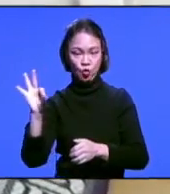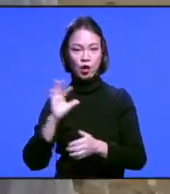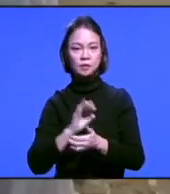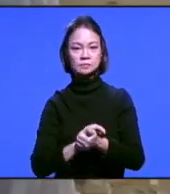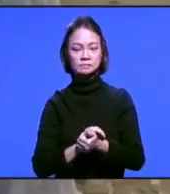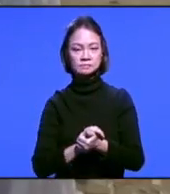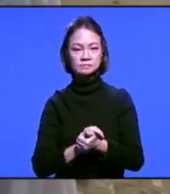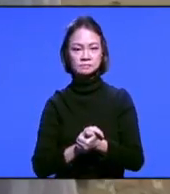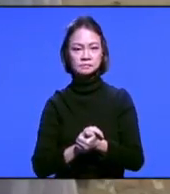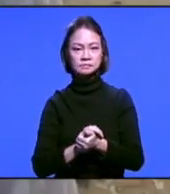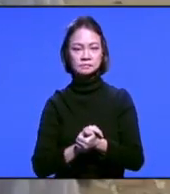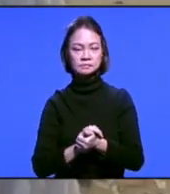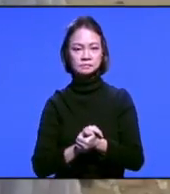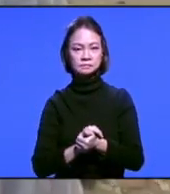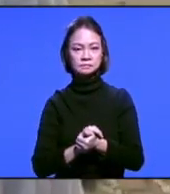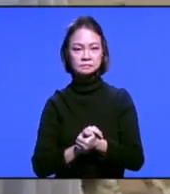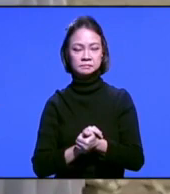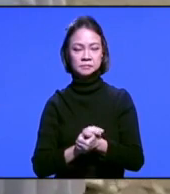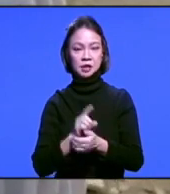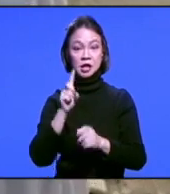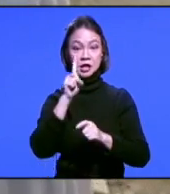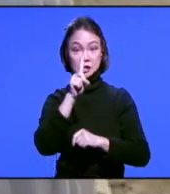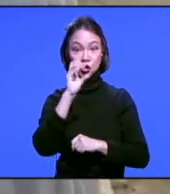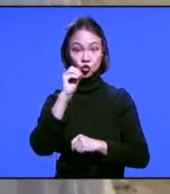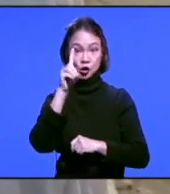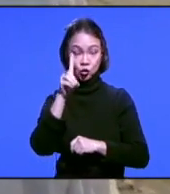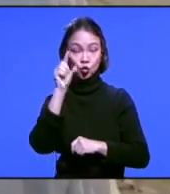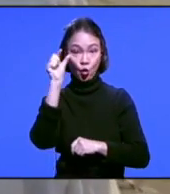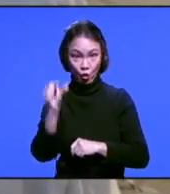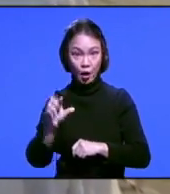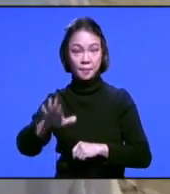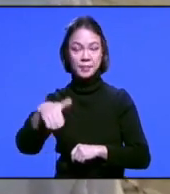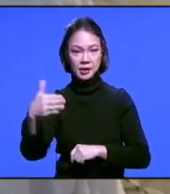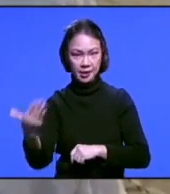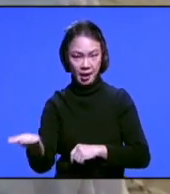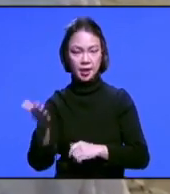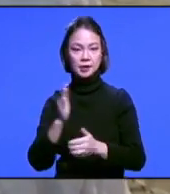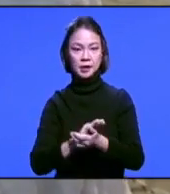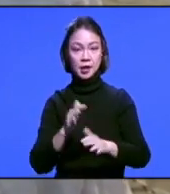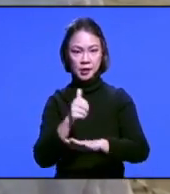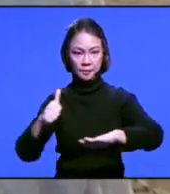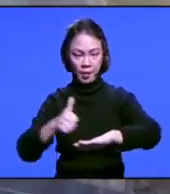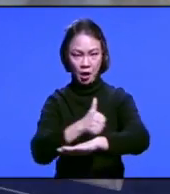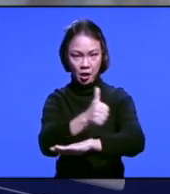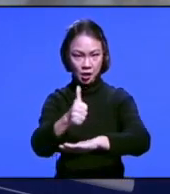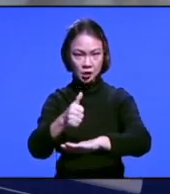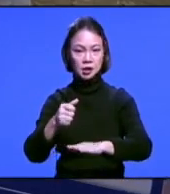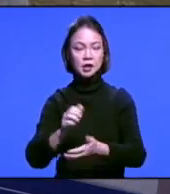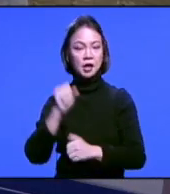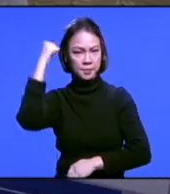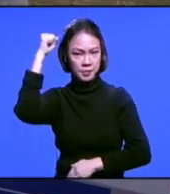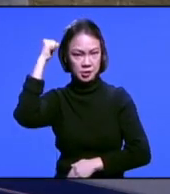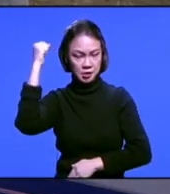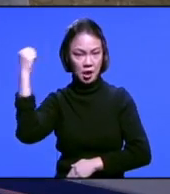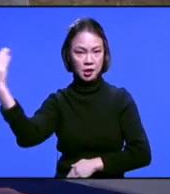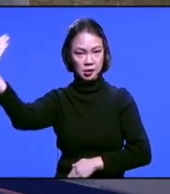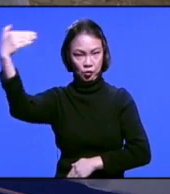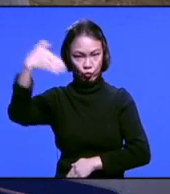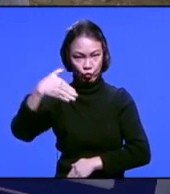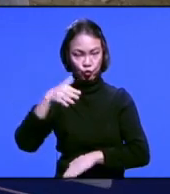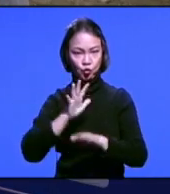berkurang 101 orang. Satu orang meninggal sejak pertama hingga puncak Arafah ini yang tidak bisa mengikuti. Juga